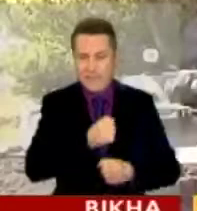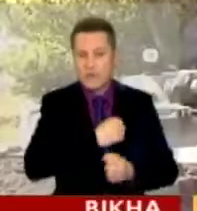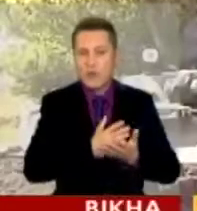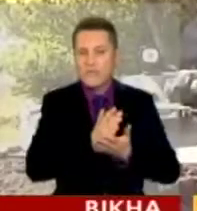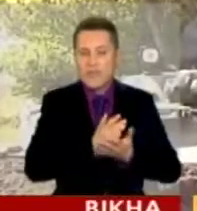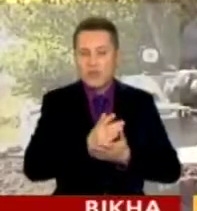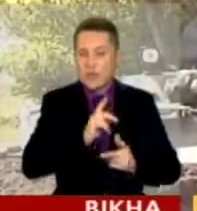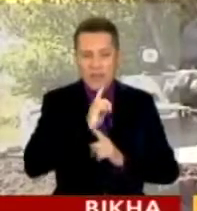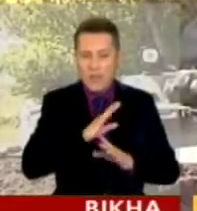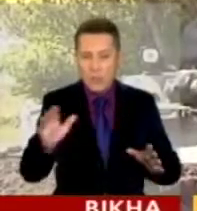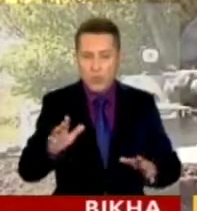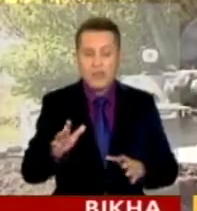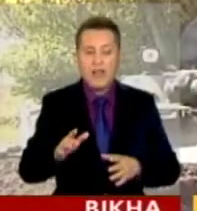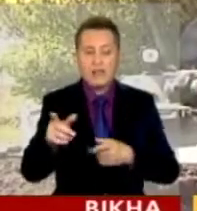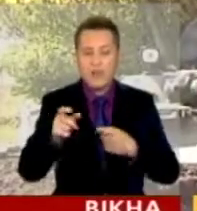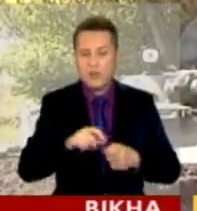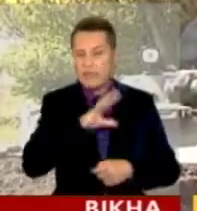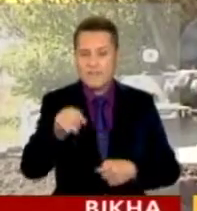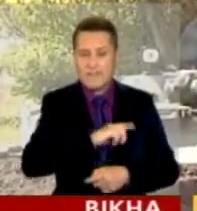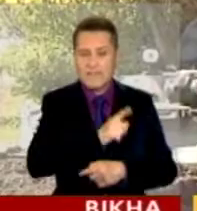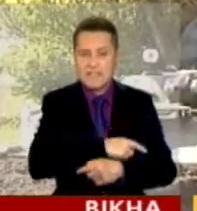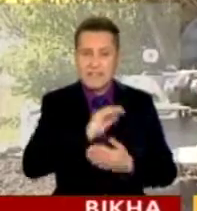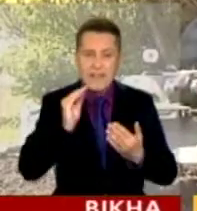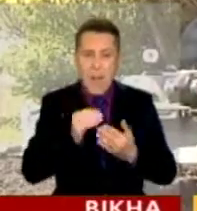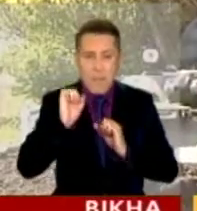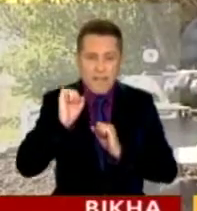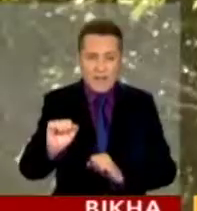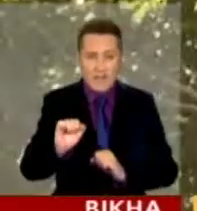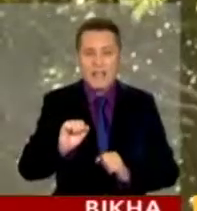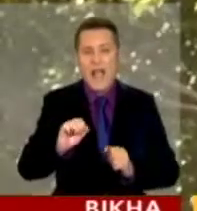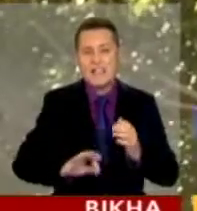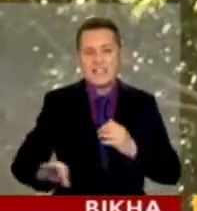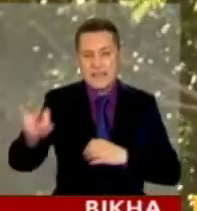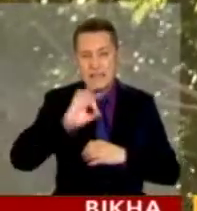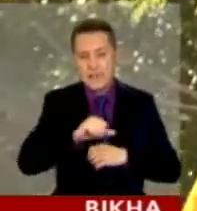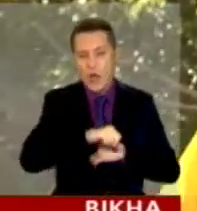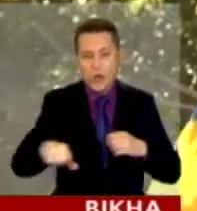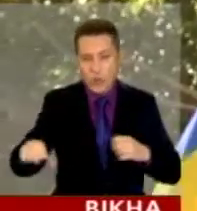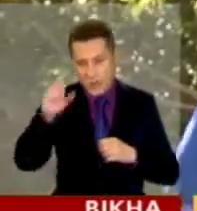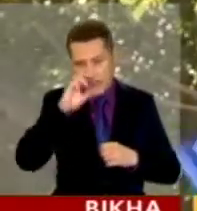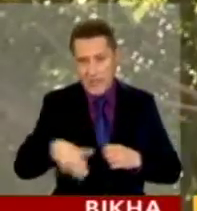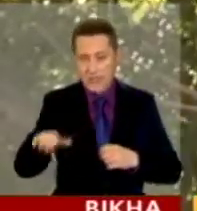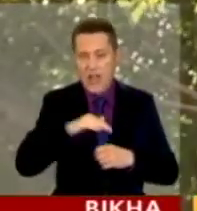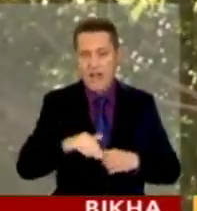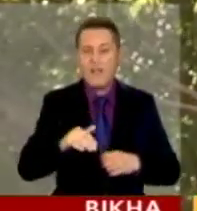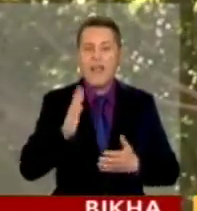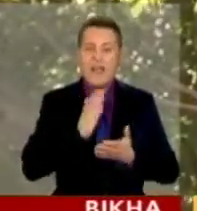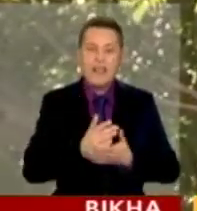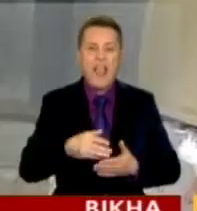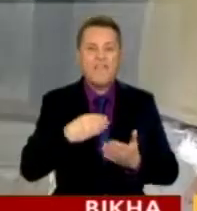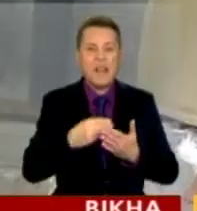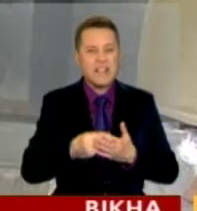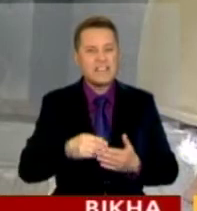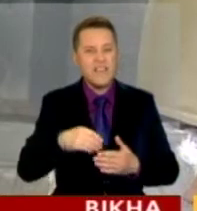Долучено всіх сил і засобів, зокрема, для прикриття східних кордонів держави. Щоправда, у міністерстві викрили факти фінансового зловживання